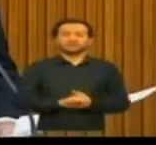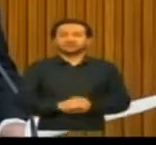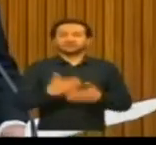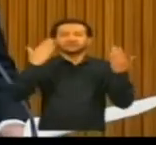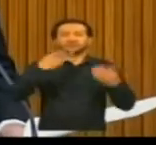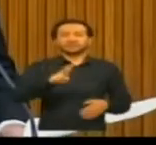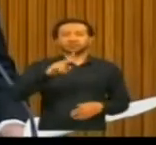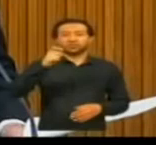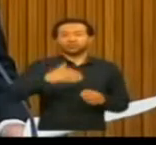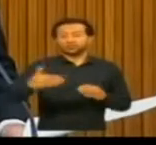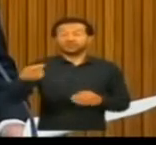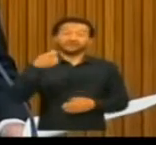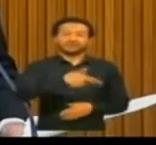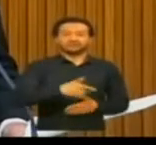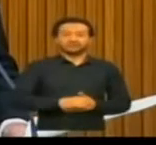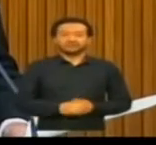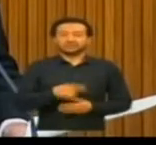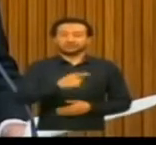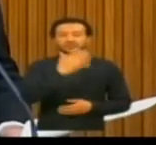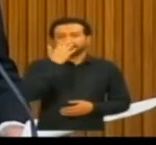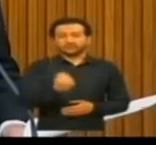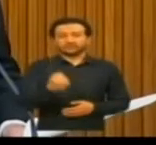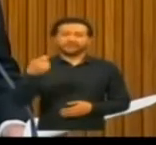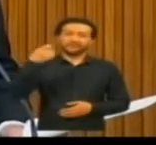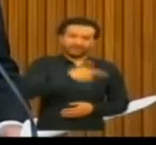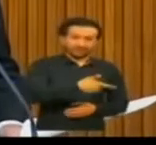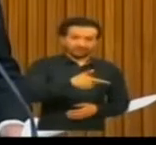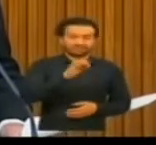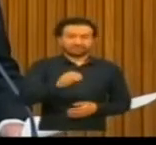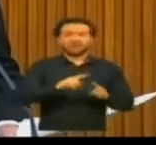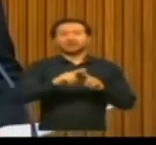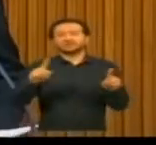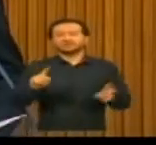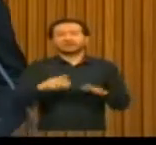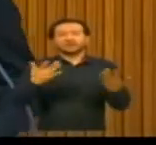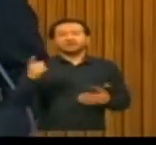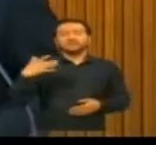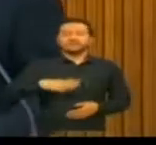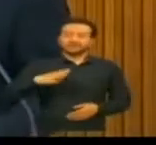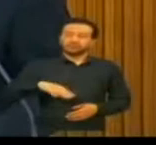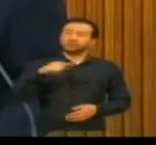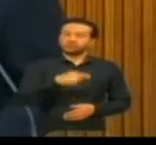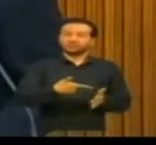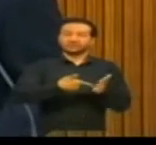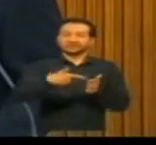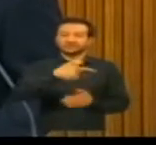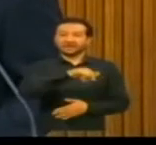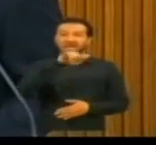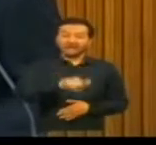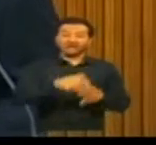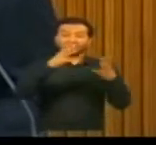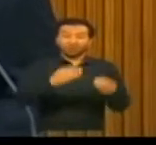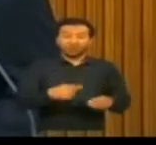İnşallah 2019'da verilir. Bunu da bekliyoruz. Verebilirler mi? Hayır. Ama dileğimiz çiftçinin hakkı olan